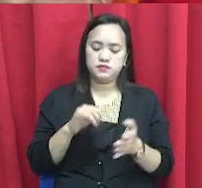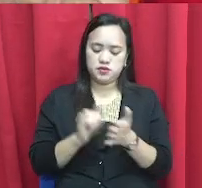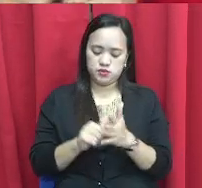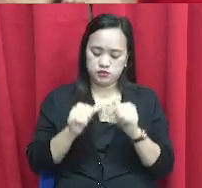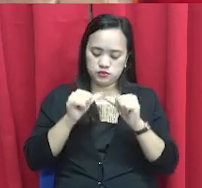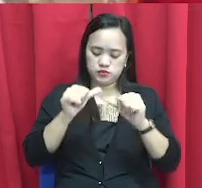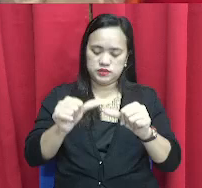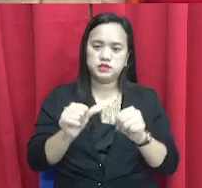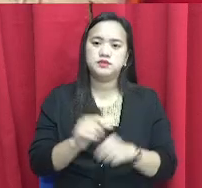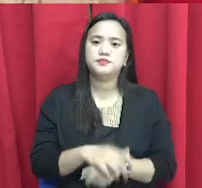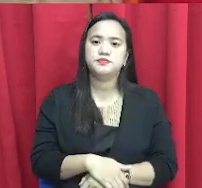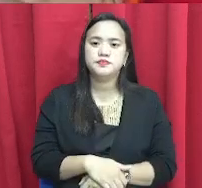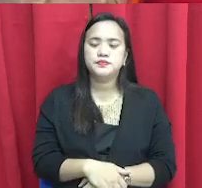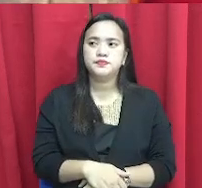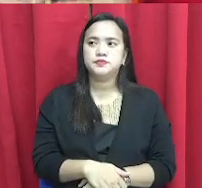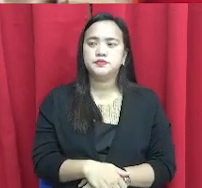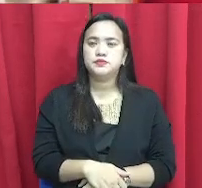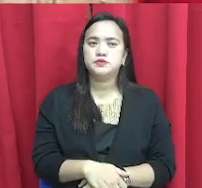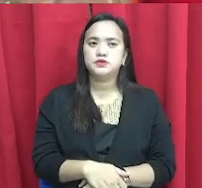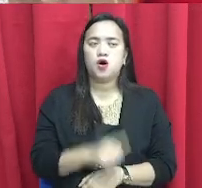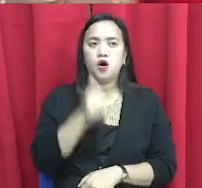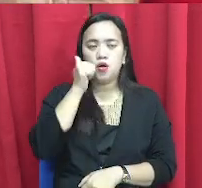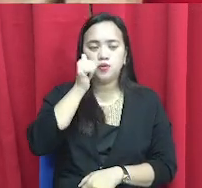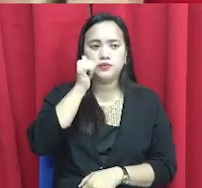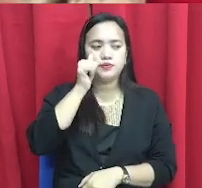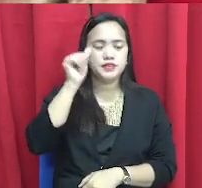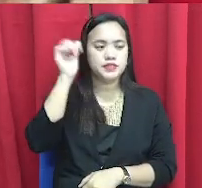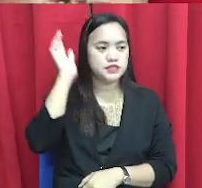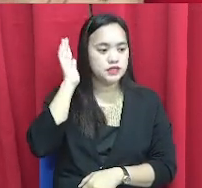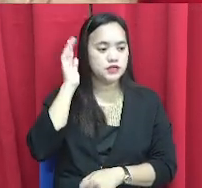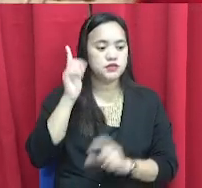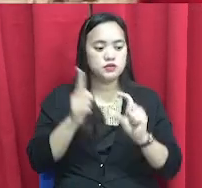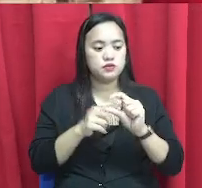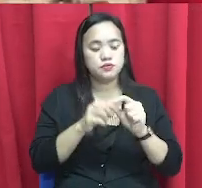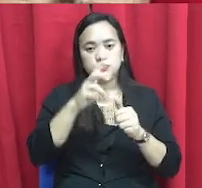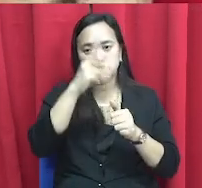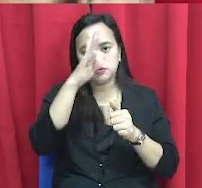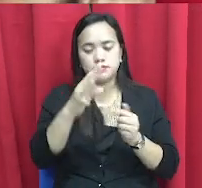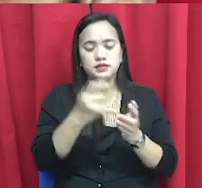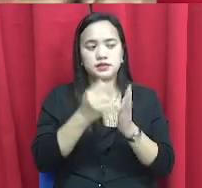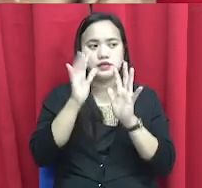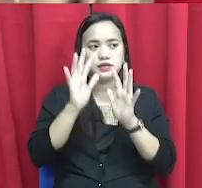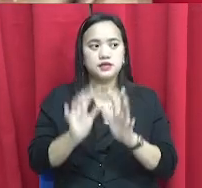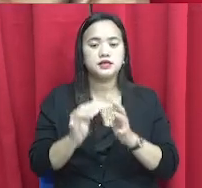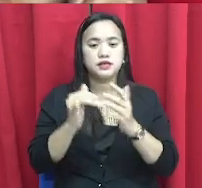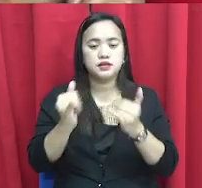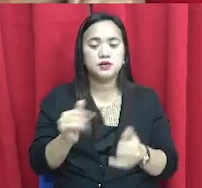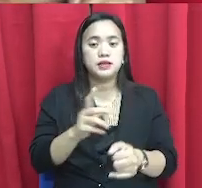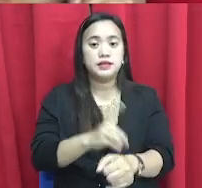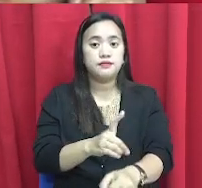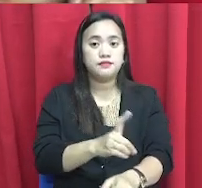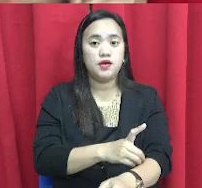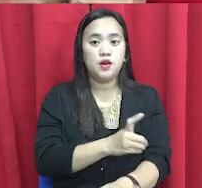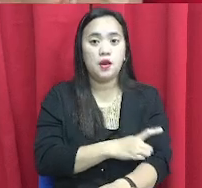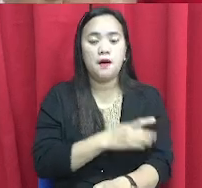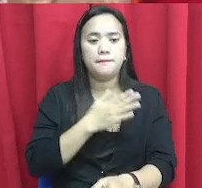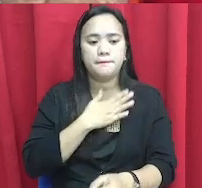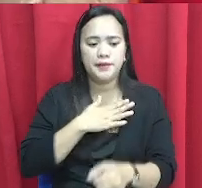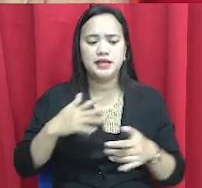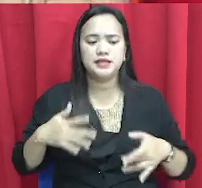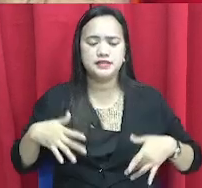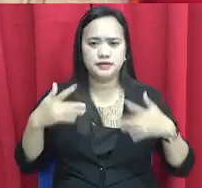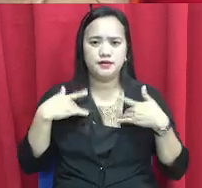sinasabi ng biblya tuloy-tuloy na pakikinig ng salita ng Diyos na-develop po ang aking p panampalataya at